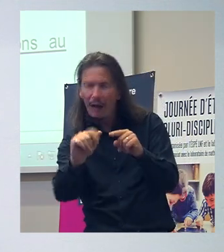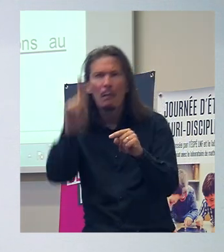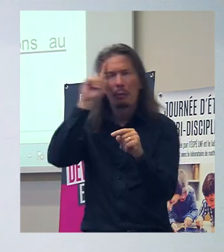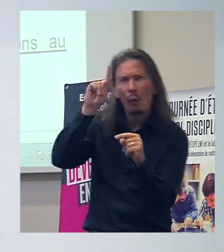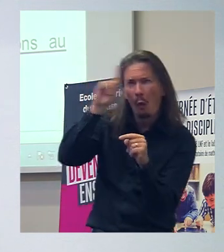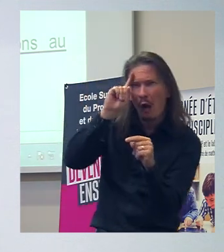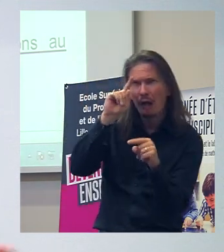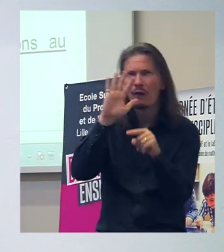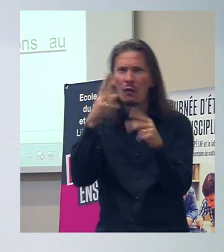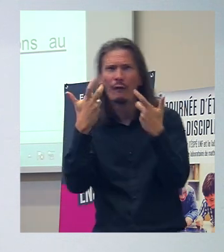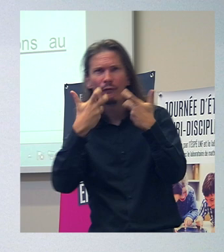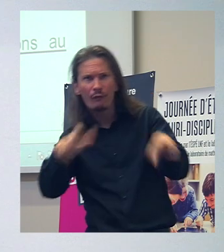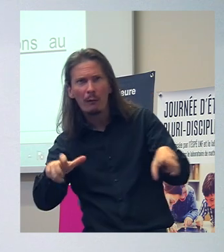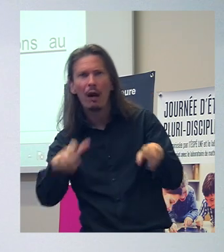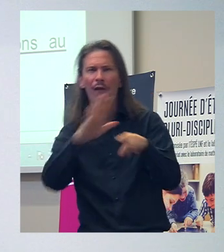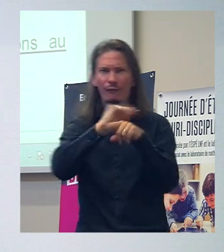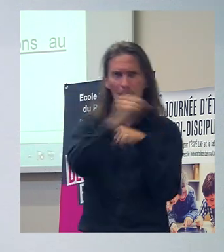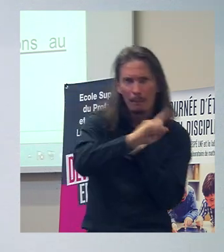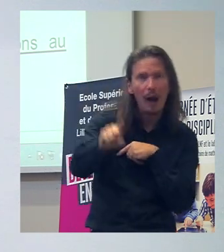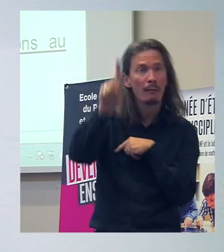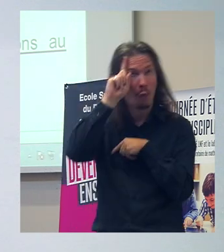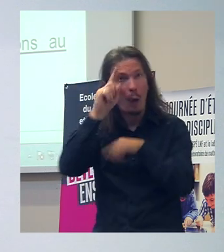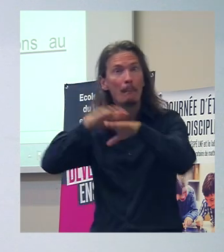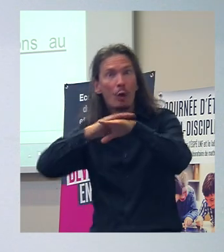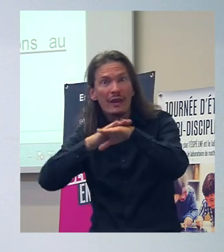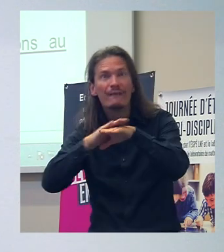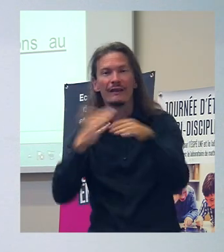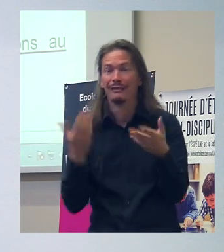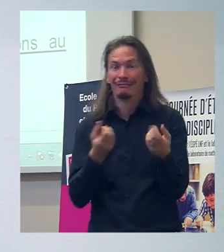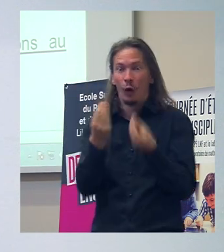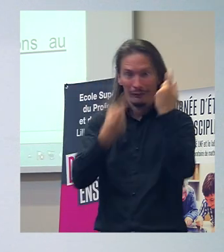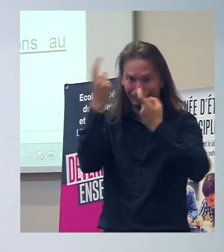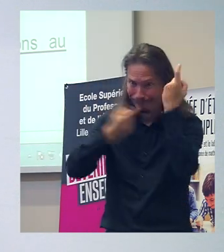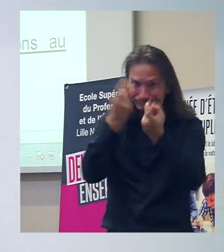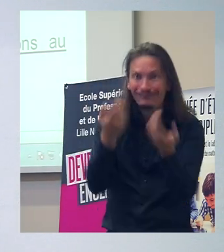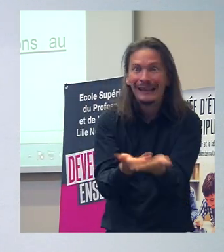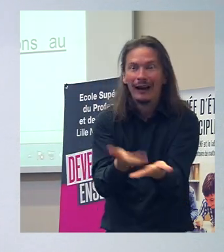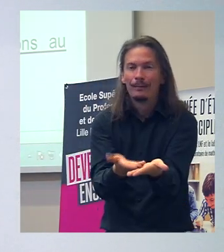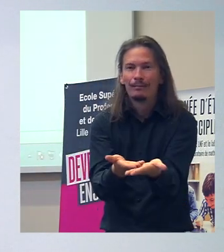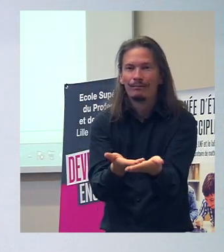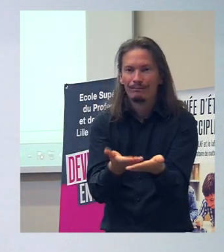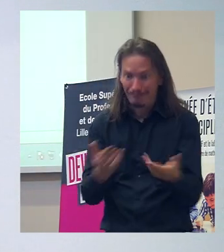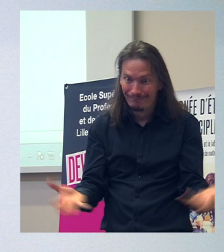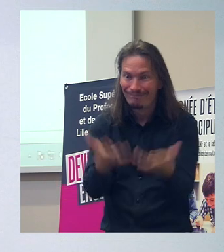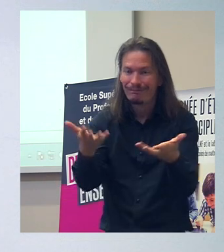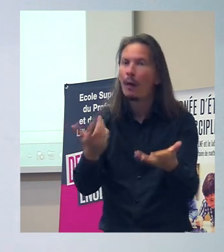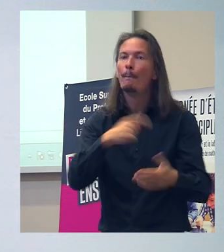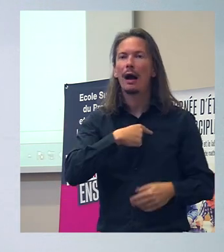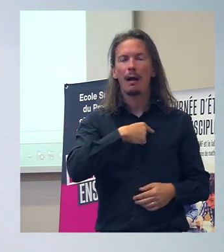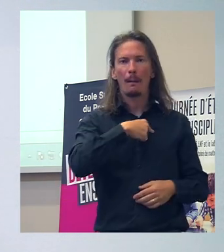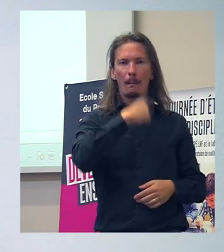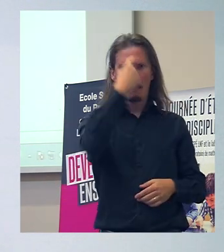cet énoncé ou pas. Nous ne sommes pas là pour transmettre donc une